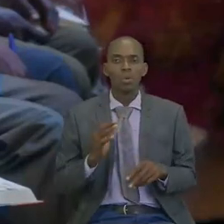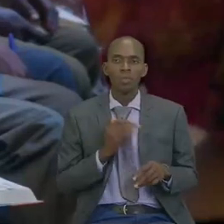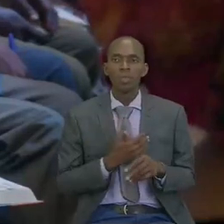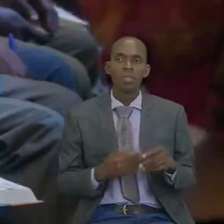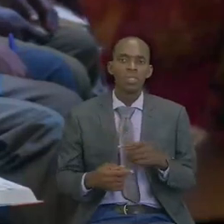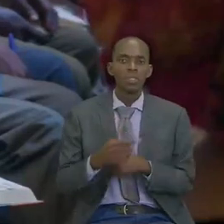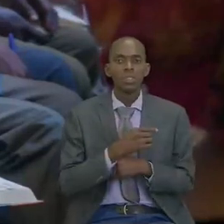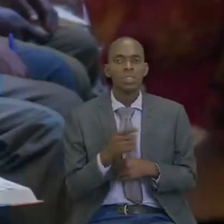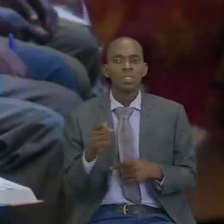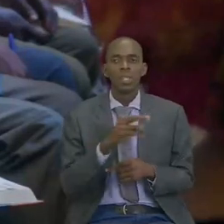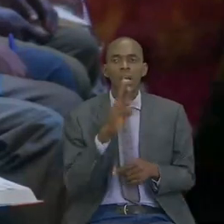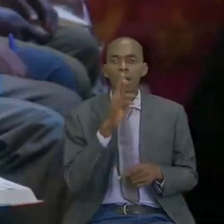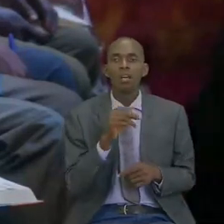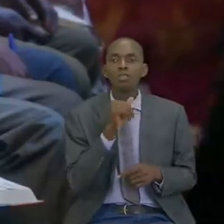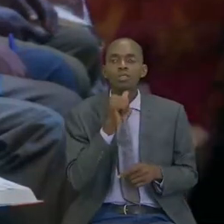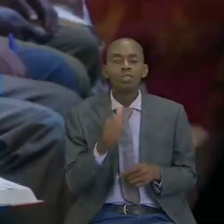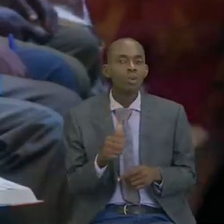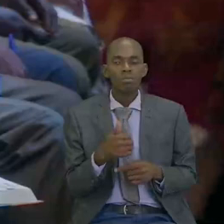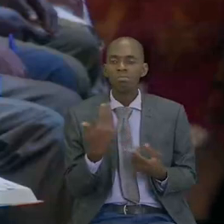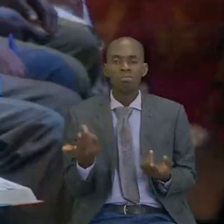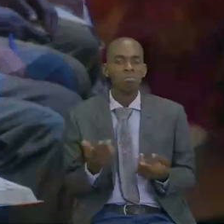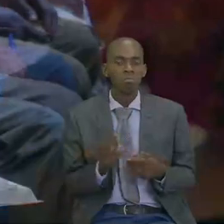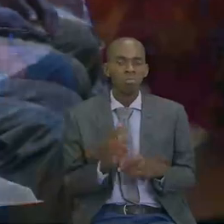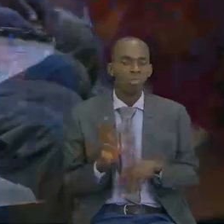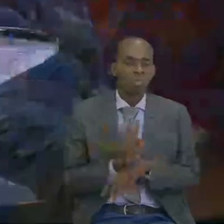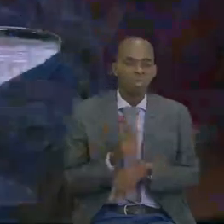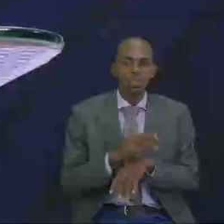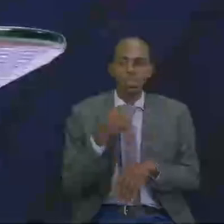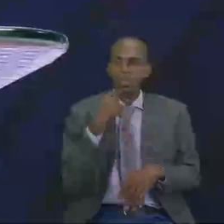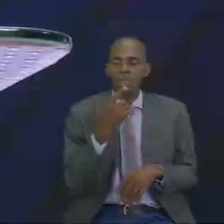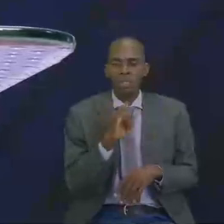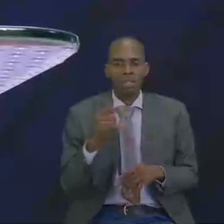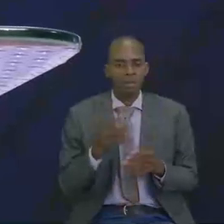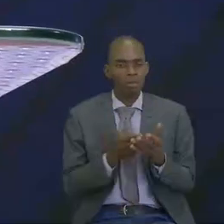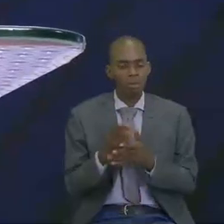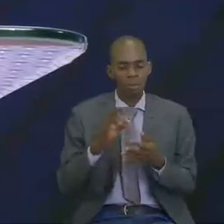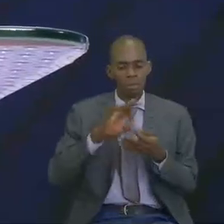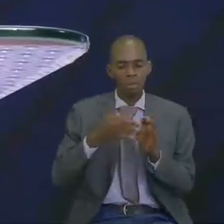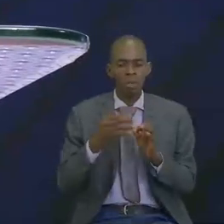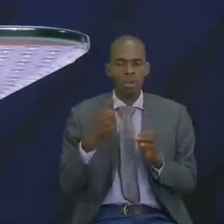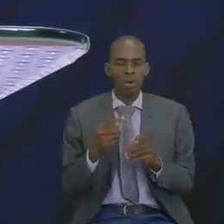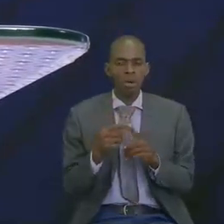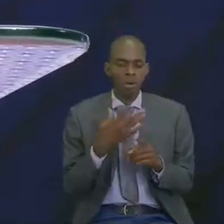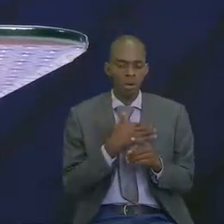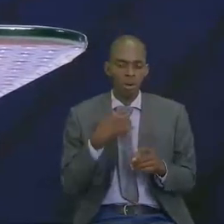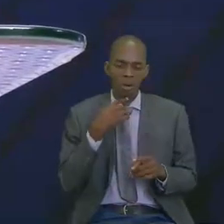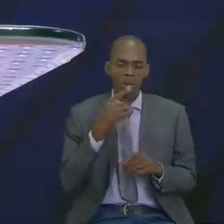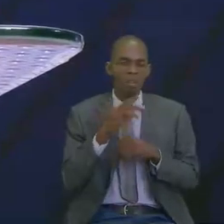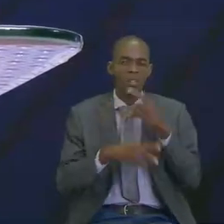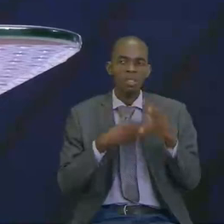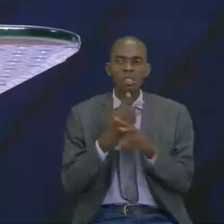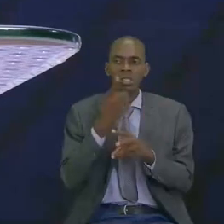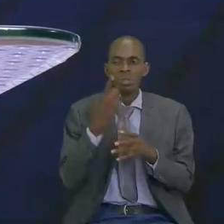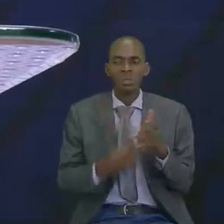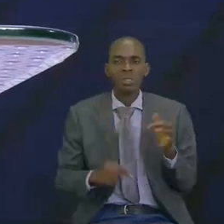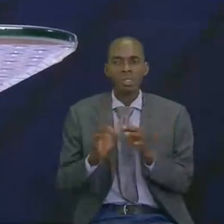là n'aiment pas dire la vérité. Ils n'interprètent pas la parole pour dire au monde ce que